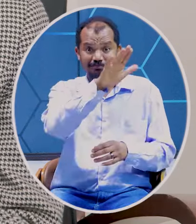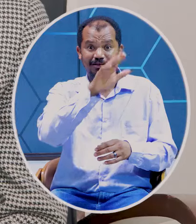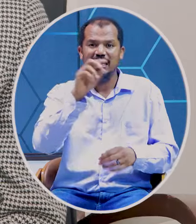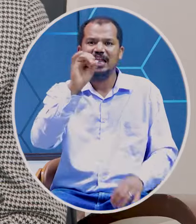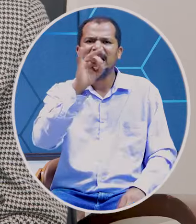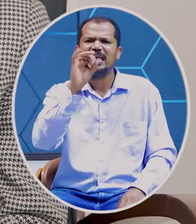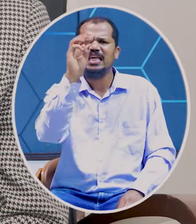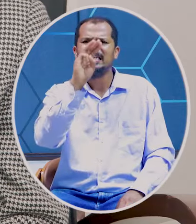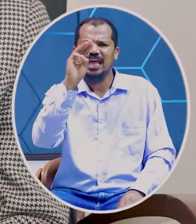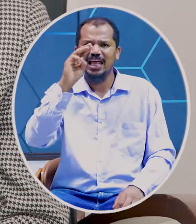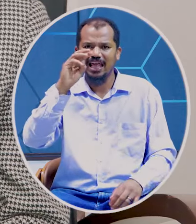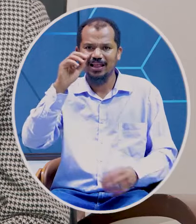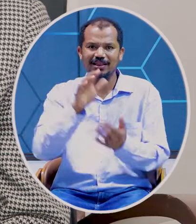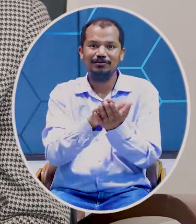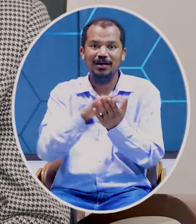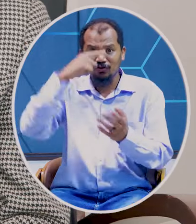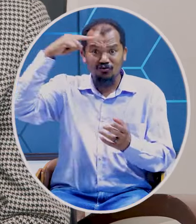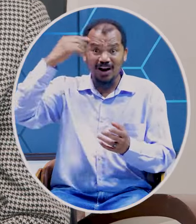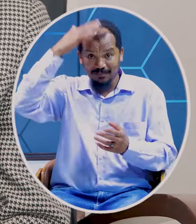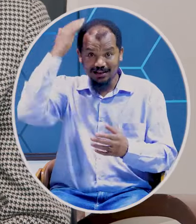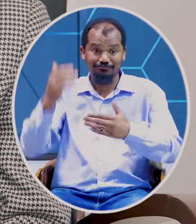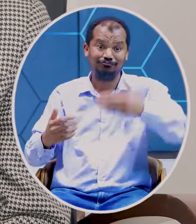ጀርባ ማለት ነው ተዘጋጅቷል። ኤልስ ክሮነር